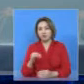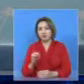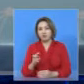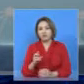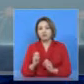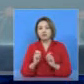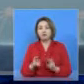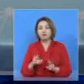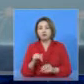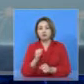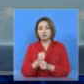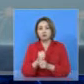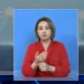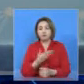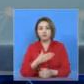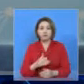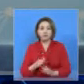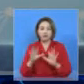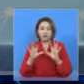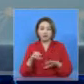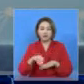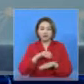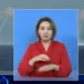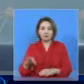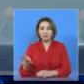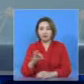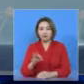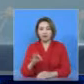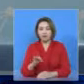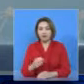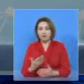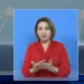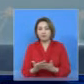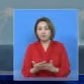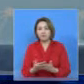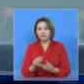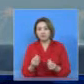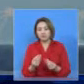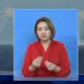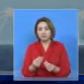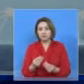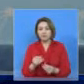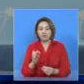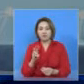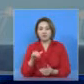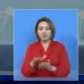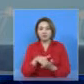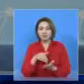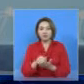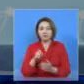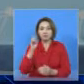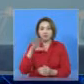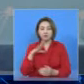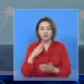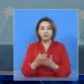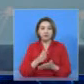устанавливаются. И сейчас вот мы приняли постановление акимата Тюбинской области по установлению предельной цены на подсолнечное масло. И мы